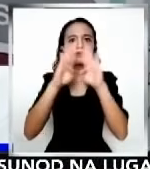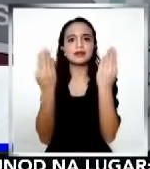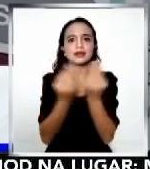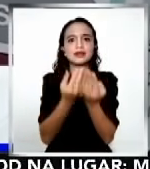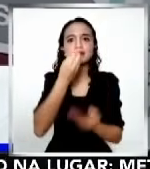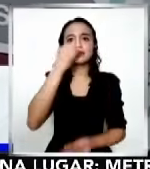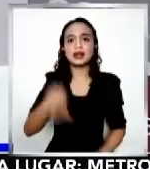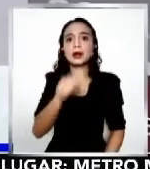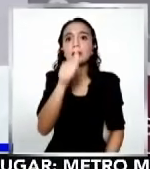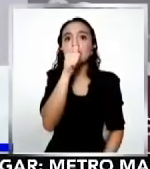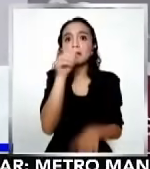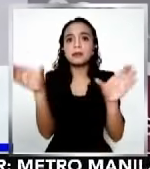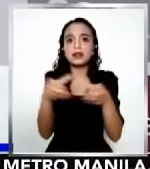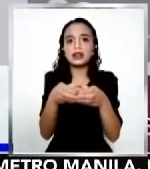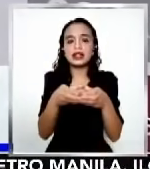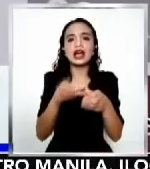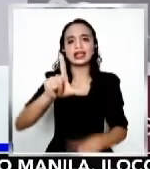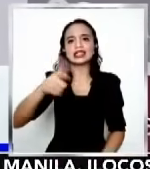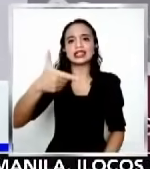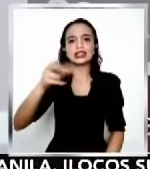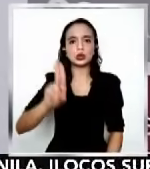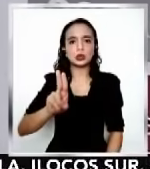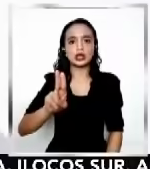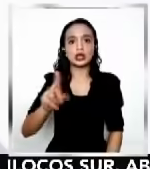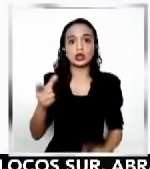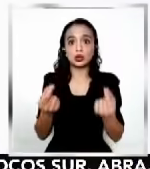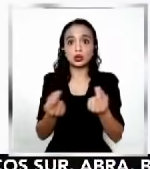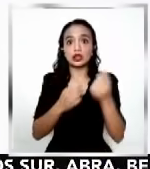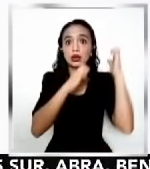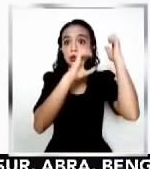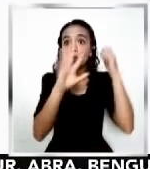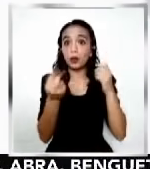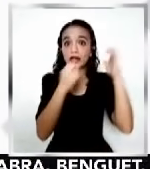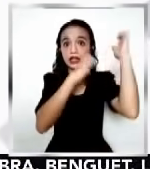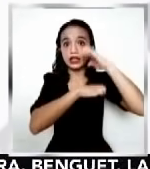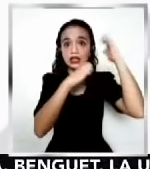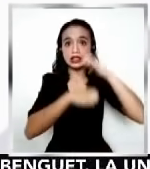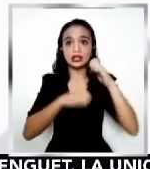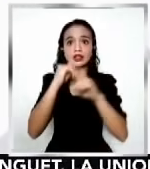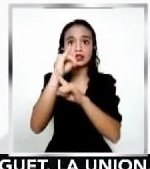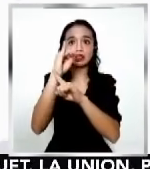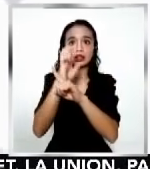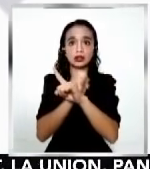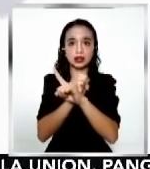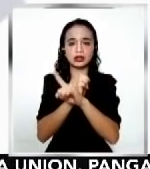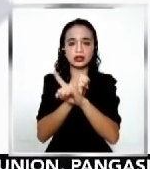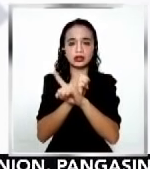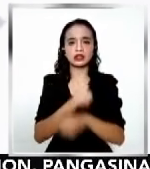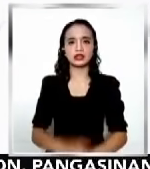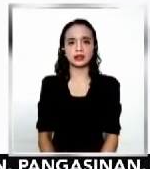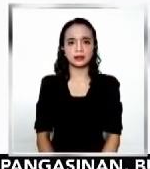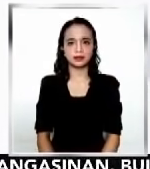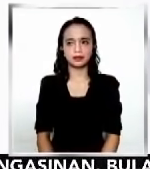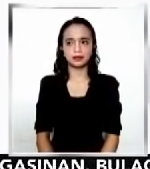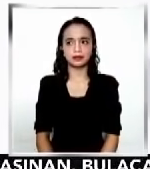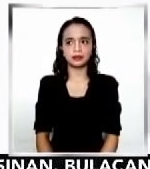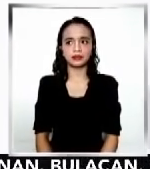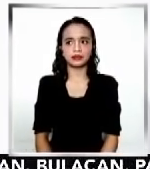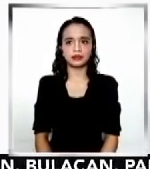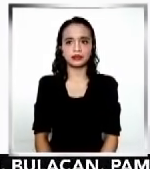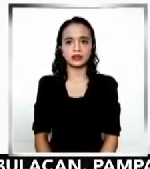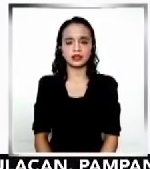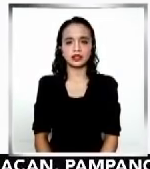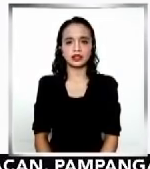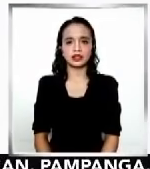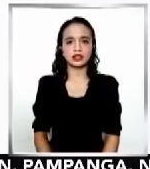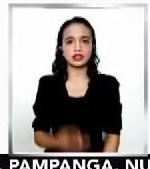local government units na inaasahang darating sa Hunyo. You cannot cancel this. These are already firm, ready to be delivered. The entire private sector